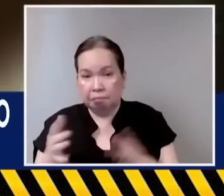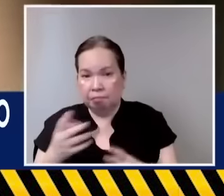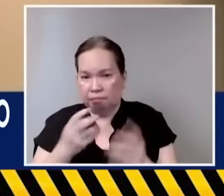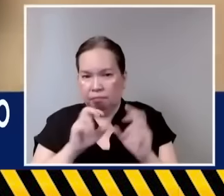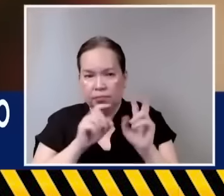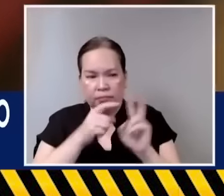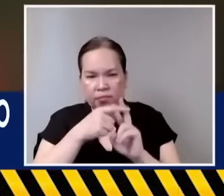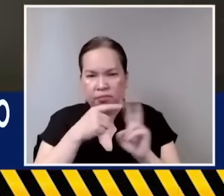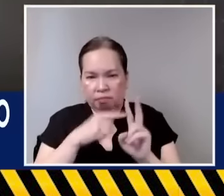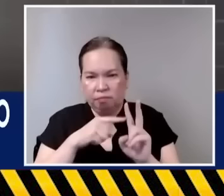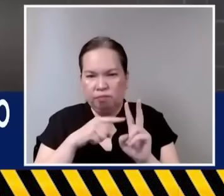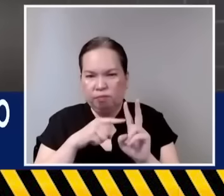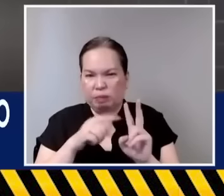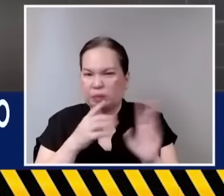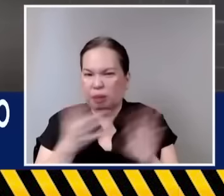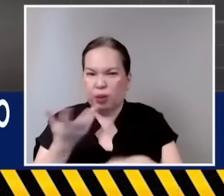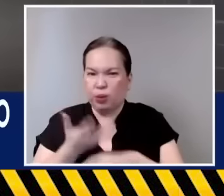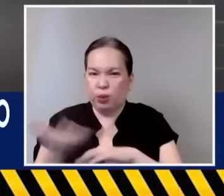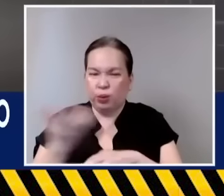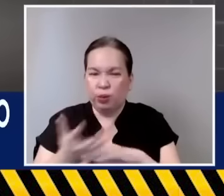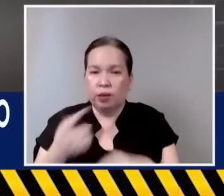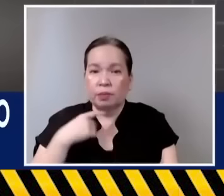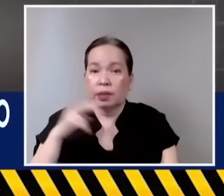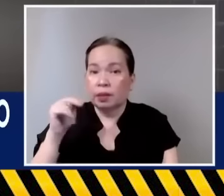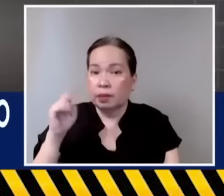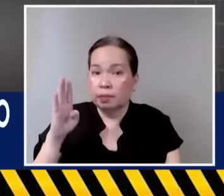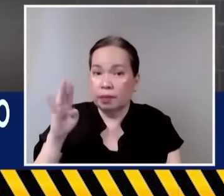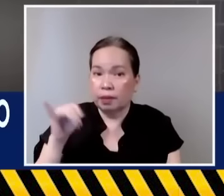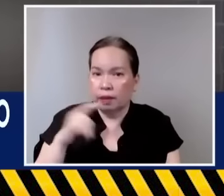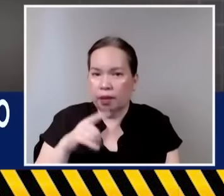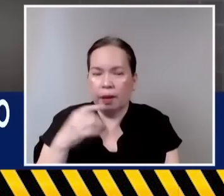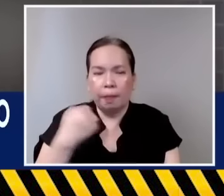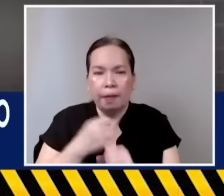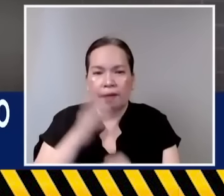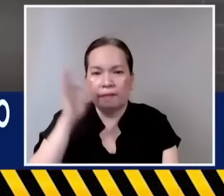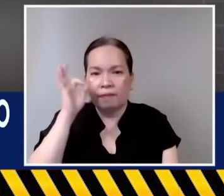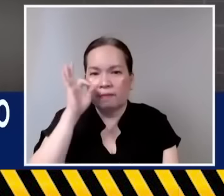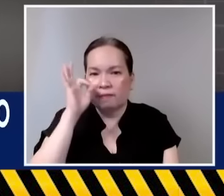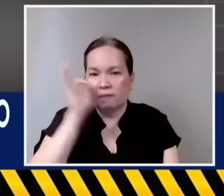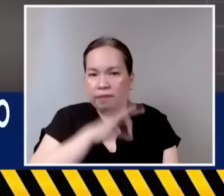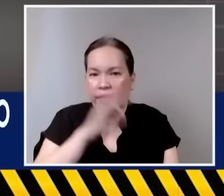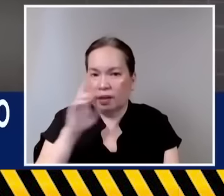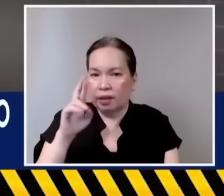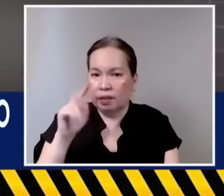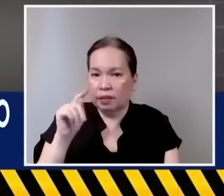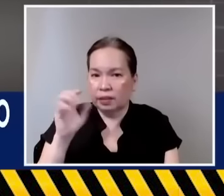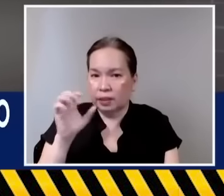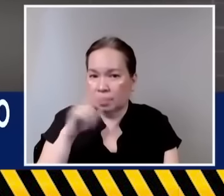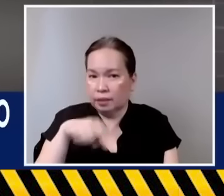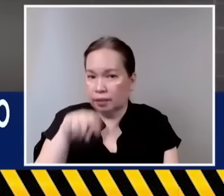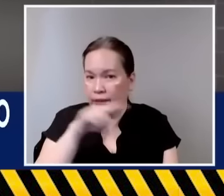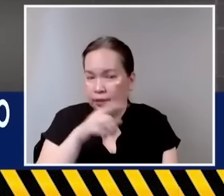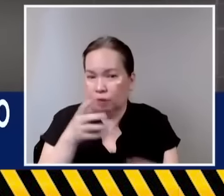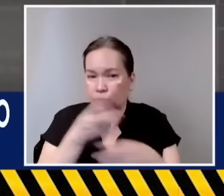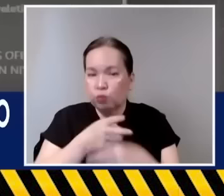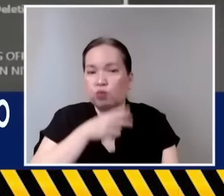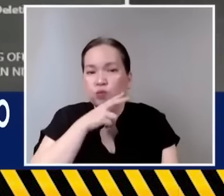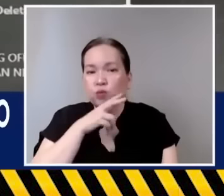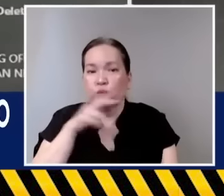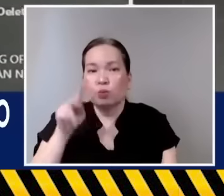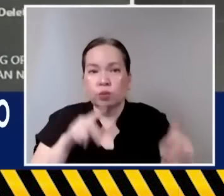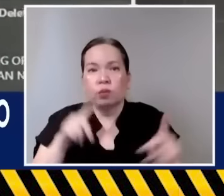ito. Ayon sa NBI, gumawa pa ng peking social media page ng RTC ang mga suspect para mapaniwala ang mga